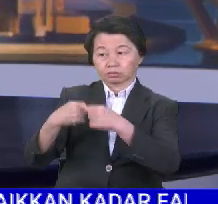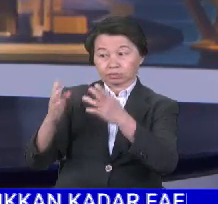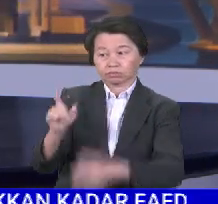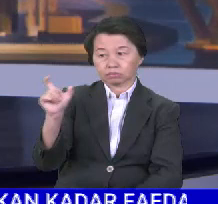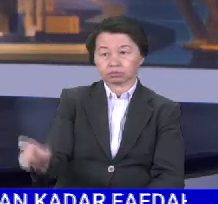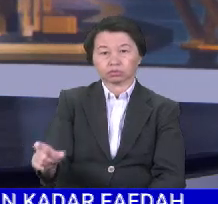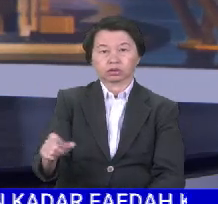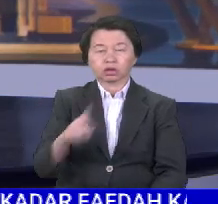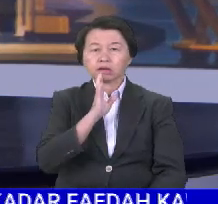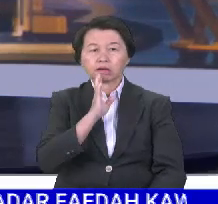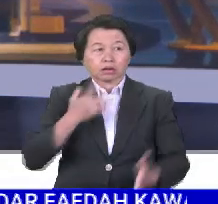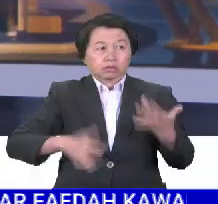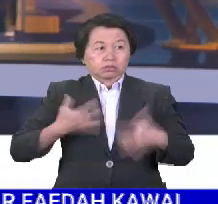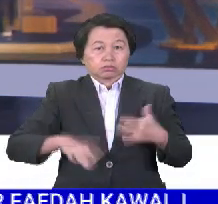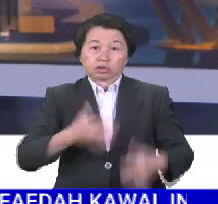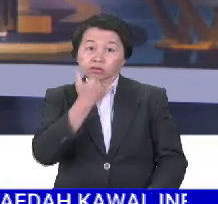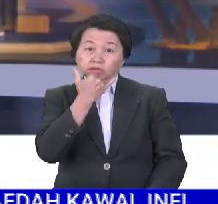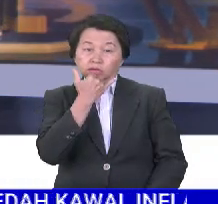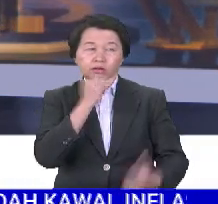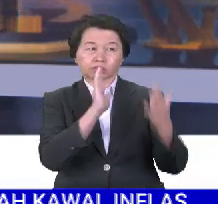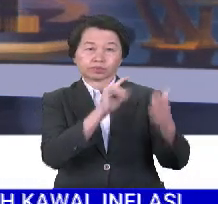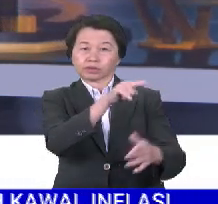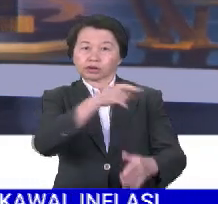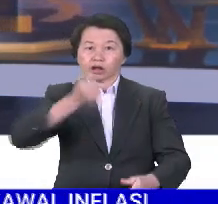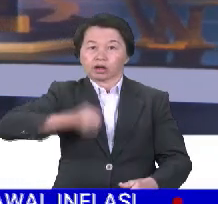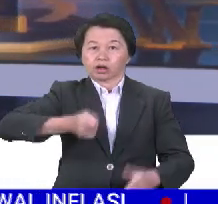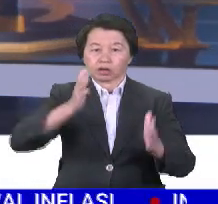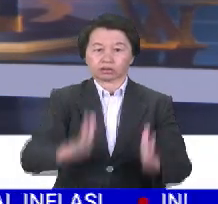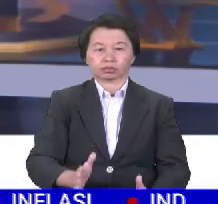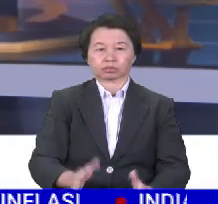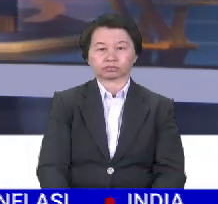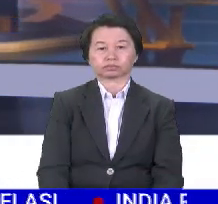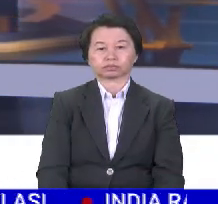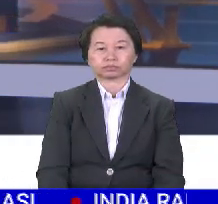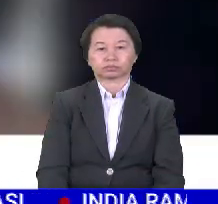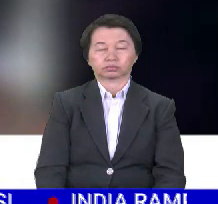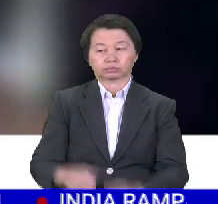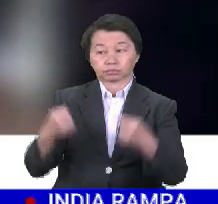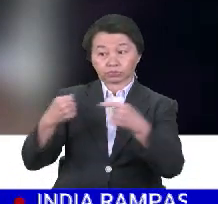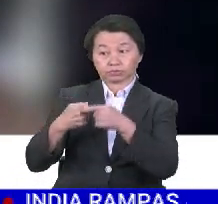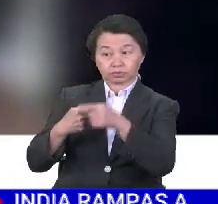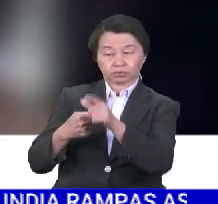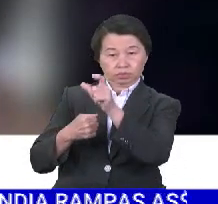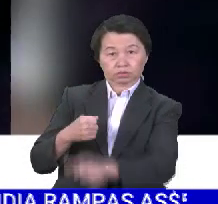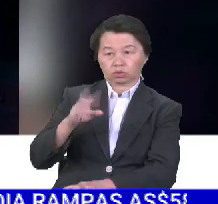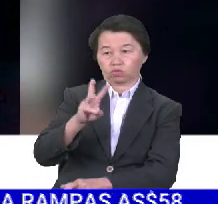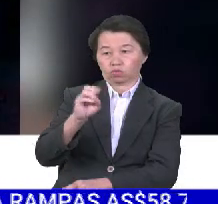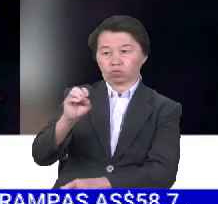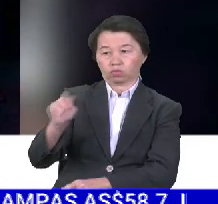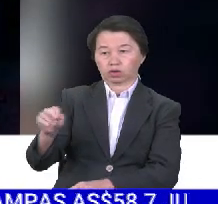Wonfui mengaku tidak bersalah di hadapan hakim Muhammad Anas Mazir. Mengikut pertuduhan, Wun Fui